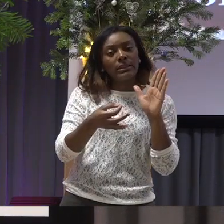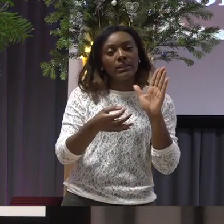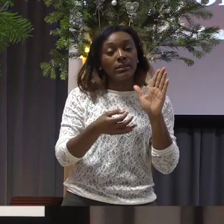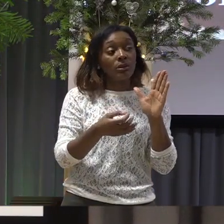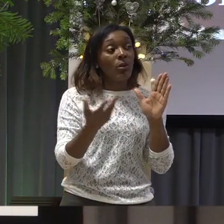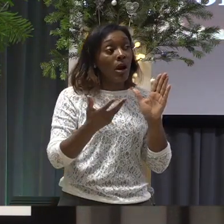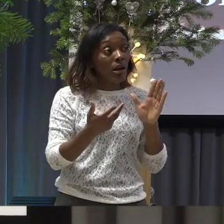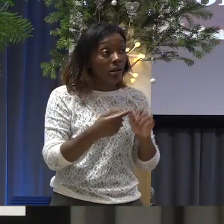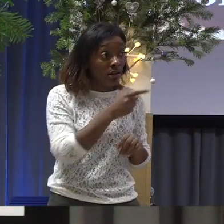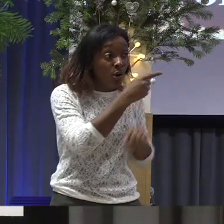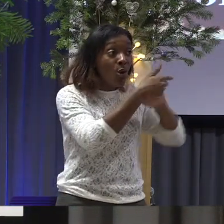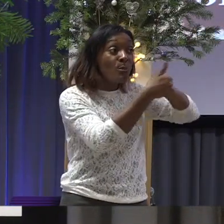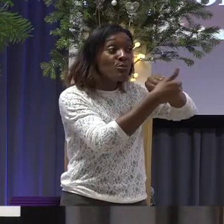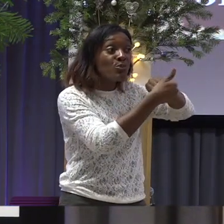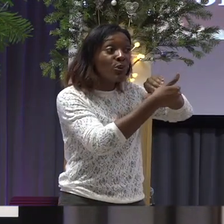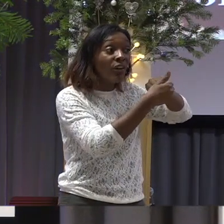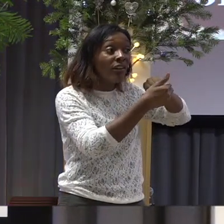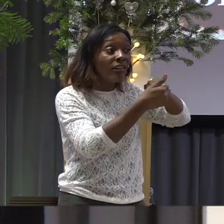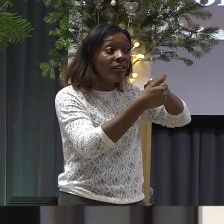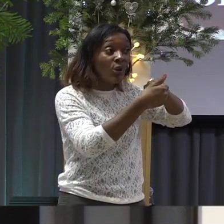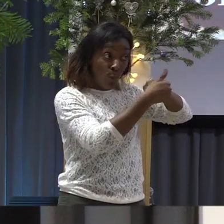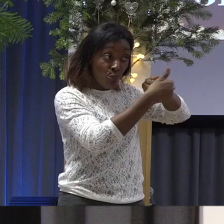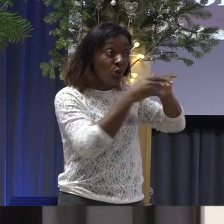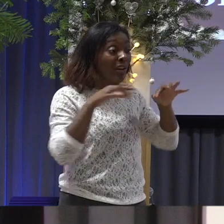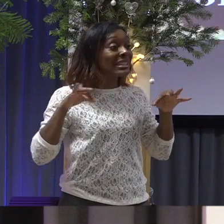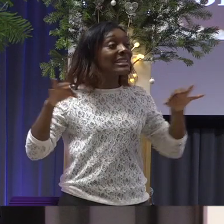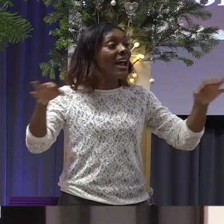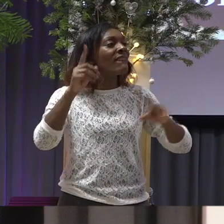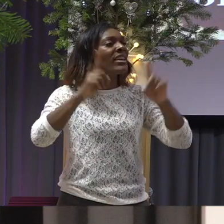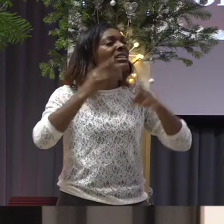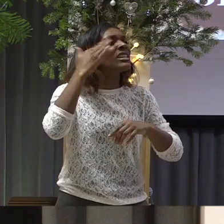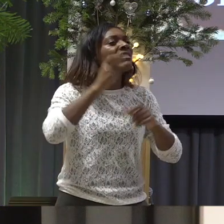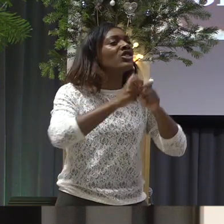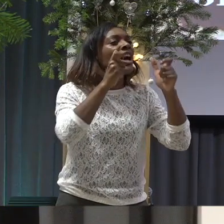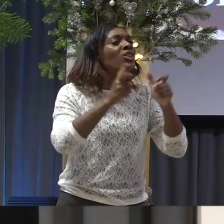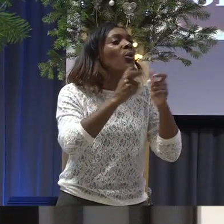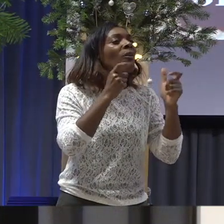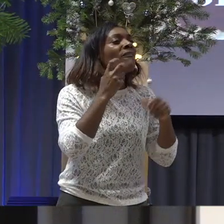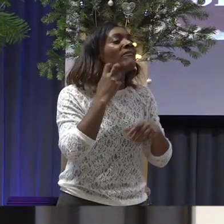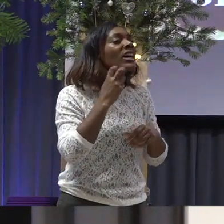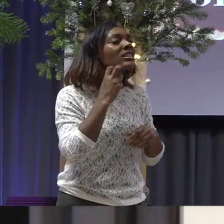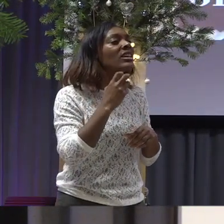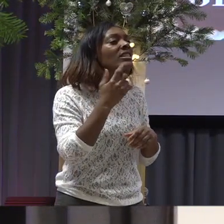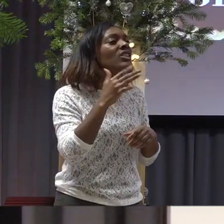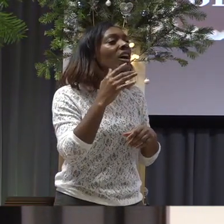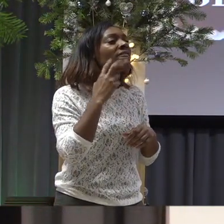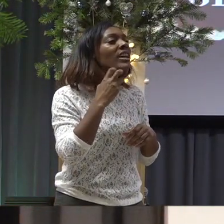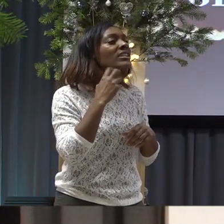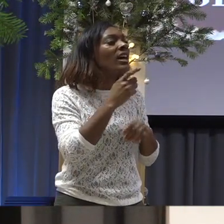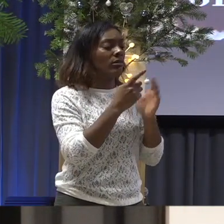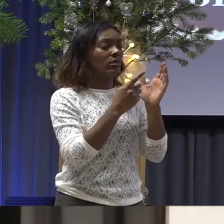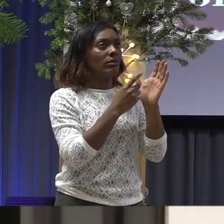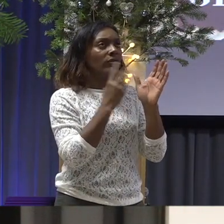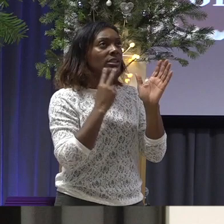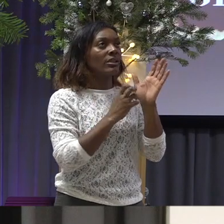le mur de sa salle des fêtes. Vous êtes allés à Versailles, hein, pour certains. Au château, je vais dire, ça